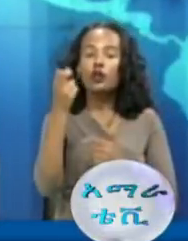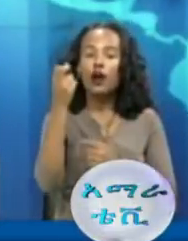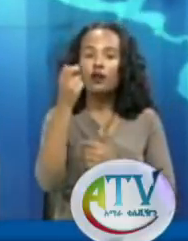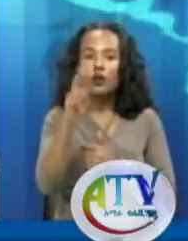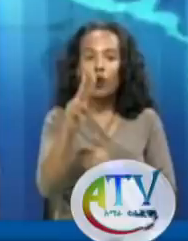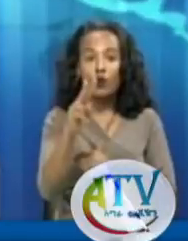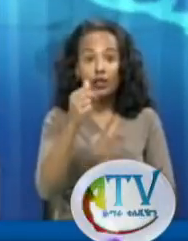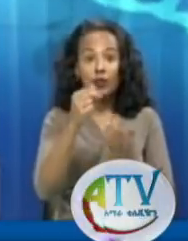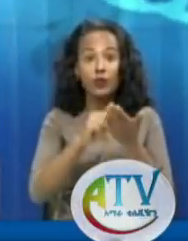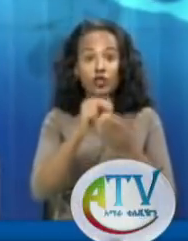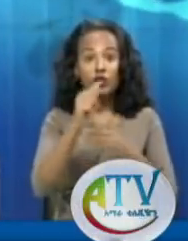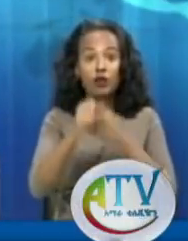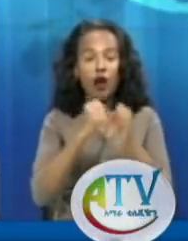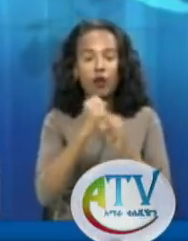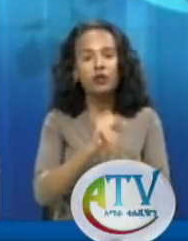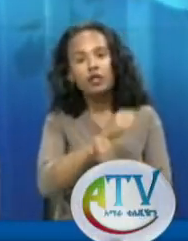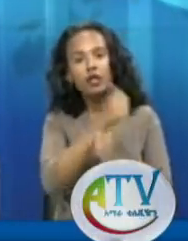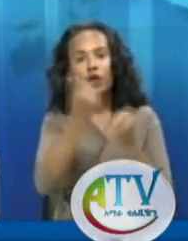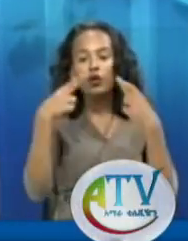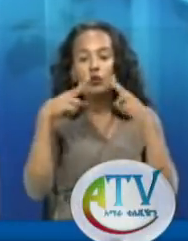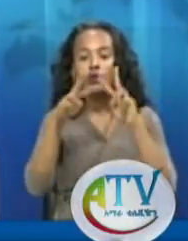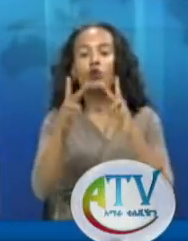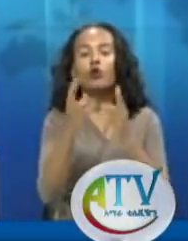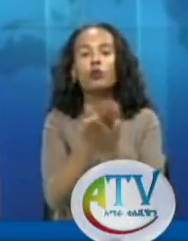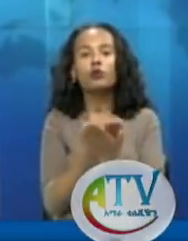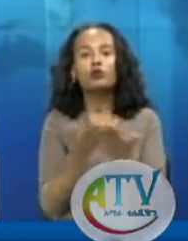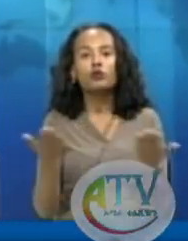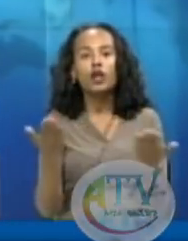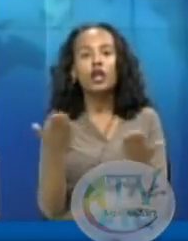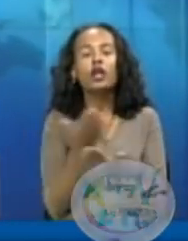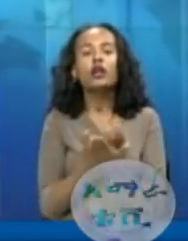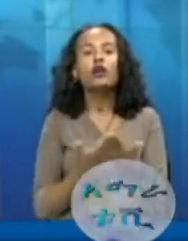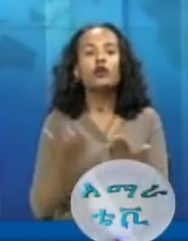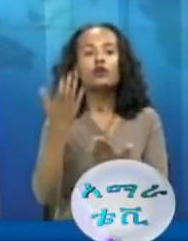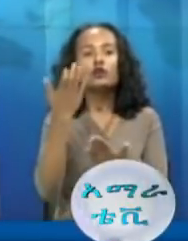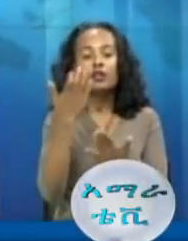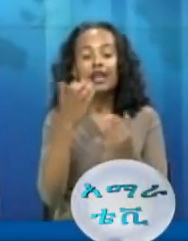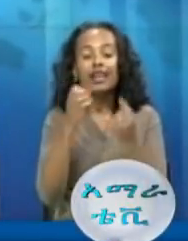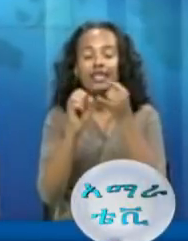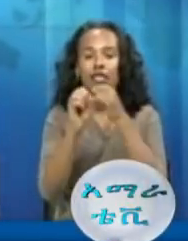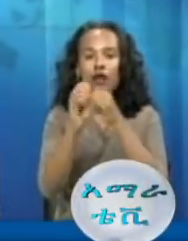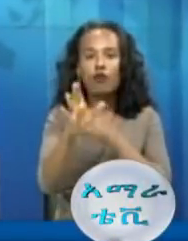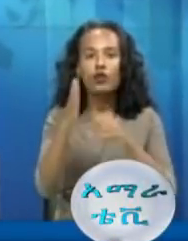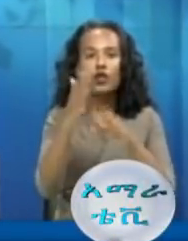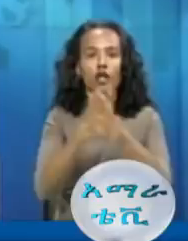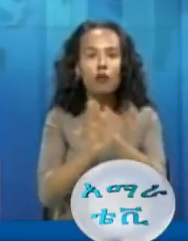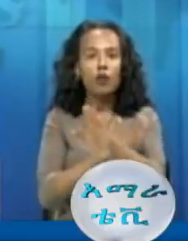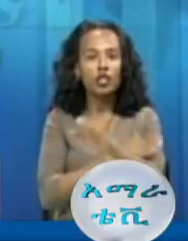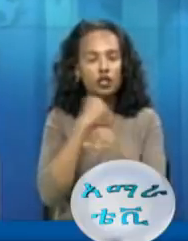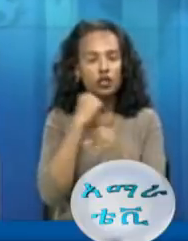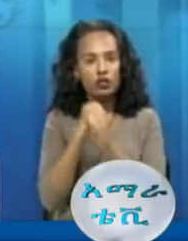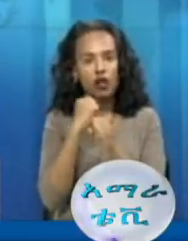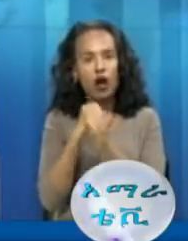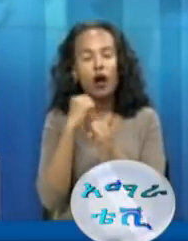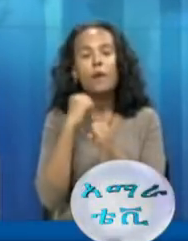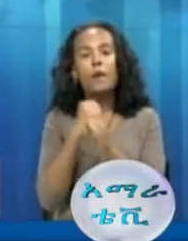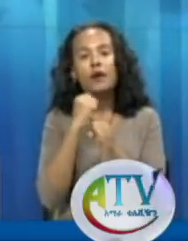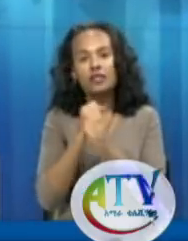በ2012 በጀት አመት ሌላው የሚተኮርበት ጉዳይ የኢንዱስትሪ ዘርፉን የሚያሻሽል ስራ የመስራት ነው።